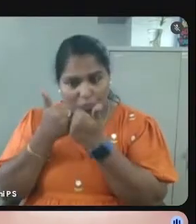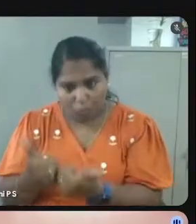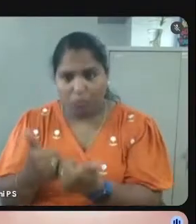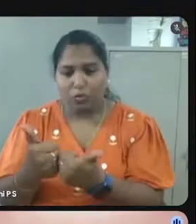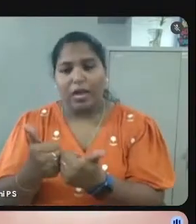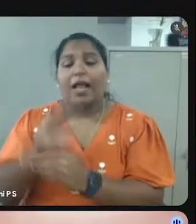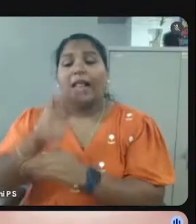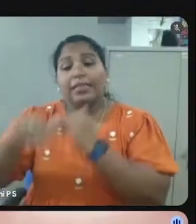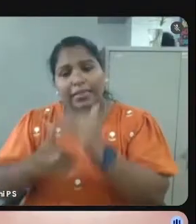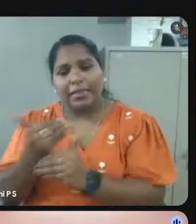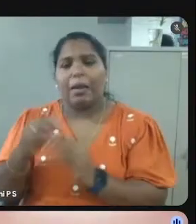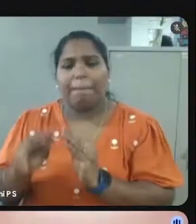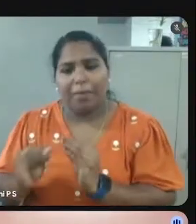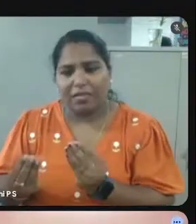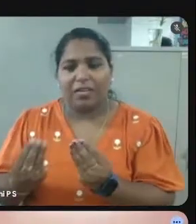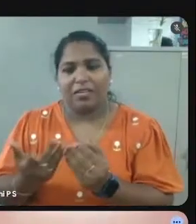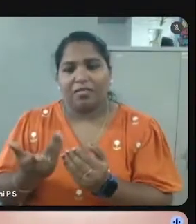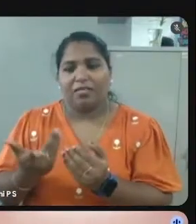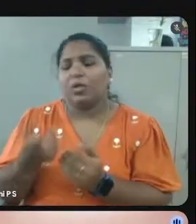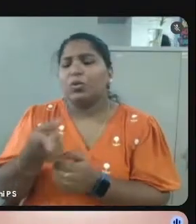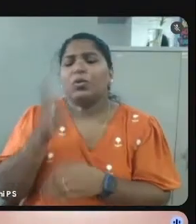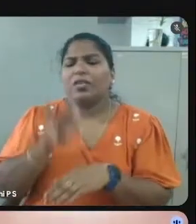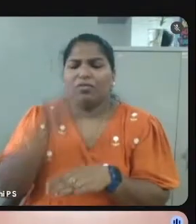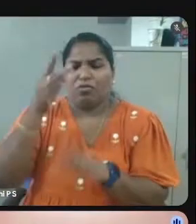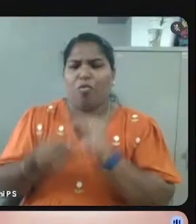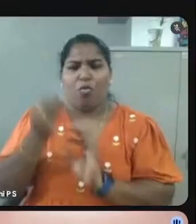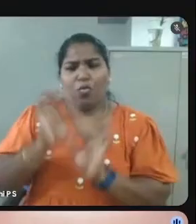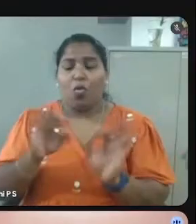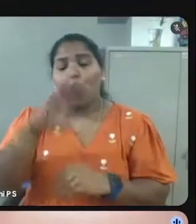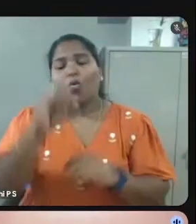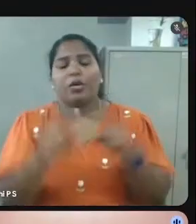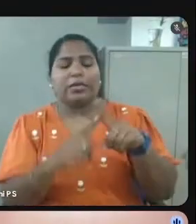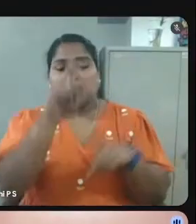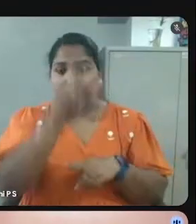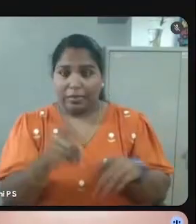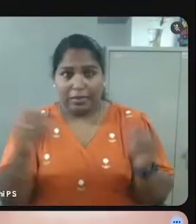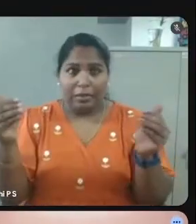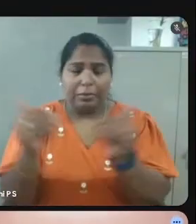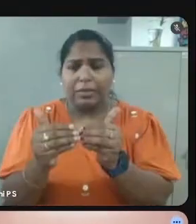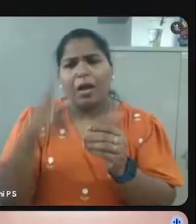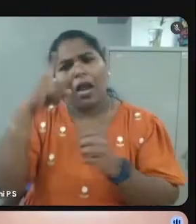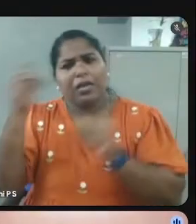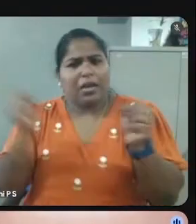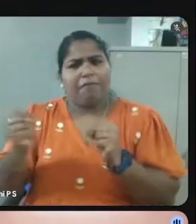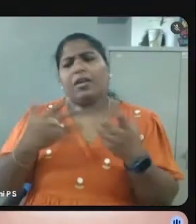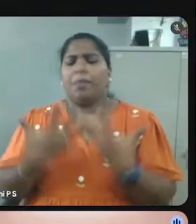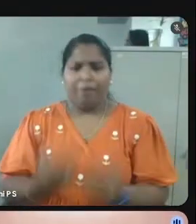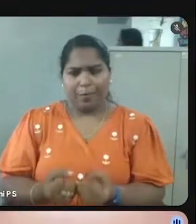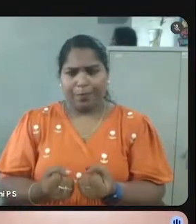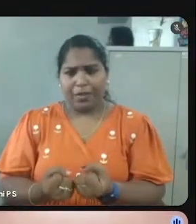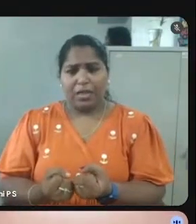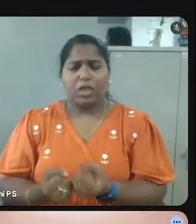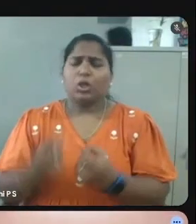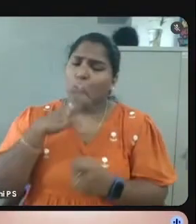ഒരു സെൻസിറ്റീവായി, ഇത് ഏരിയ ഒരു സെൻസിറ്റീവ് ഏരിയ അല്ലേ, അപ്പൊ ഓക്യുപ്പേഷൻ തെറപ്പിസ്റ്റ് കാണാൻ വരുമ്പോൾ ഒരു കംഫർട്ട്നെസ് കൊടുക്കും, ഒരു